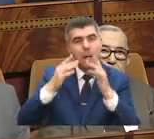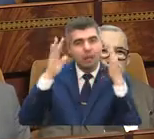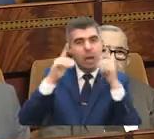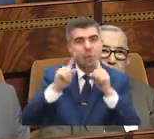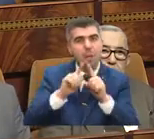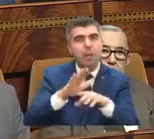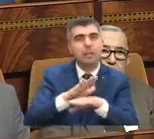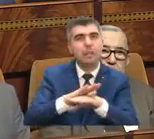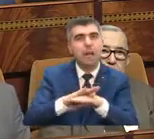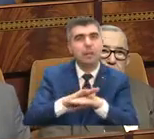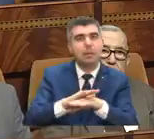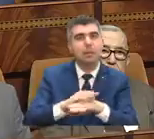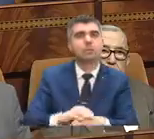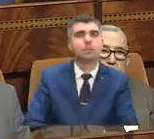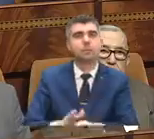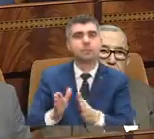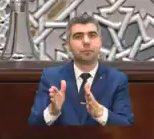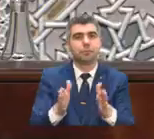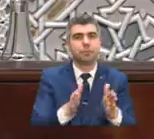والسياسية.